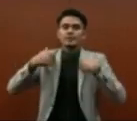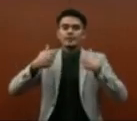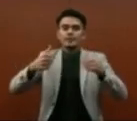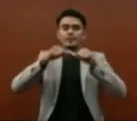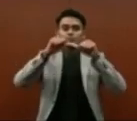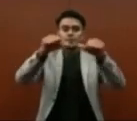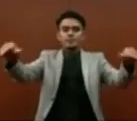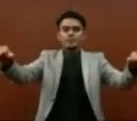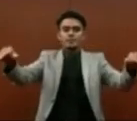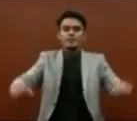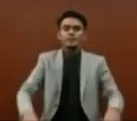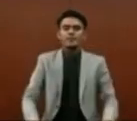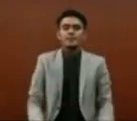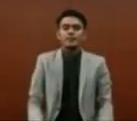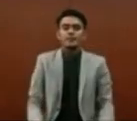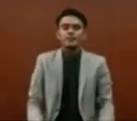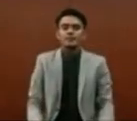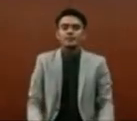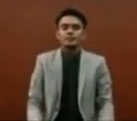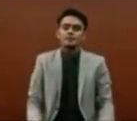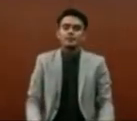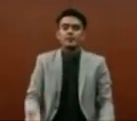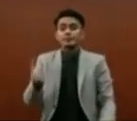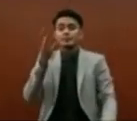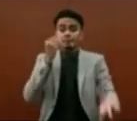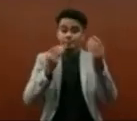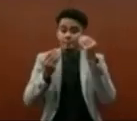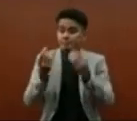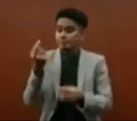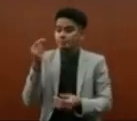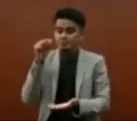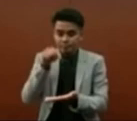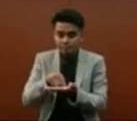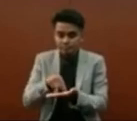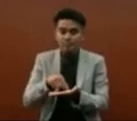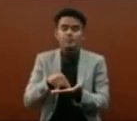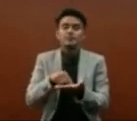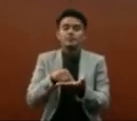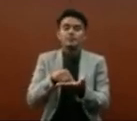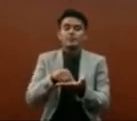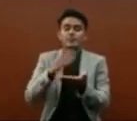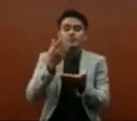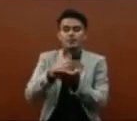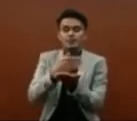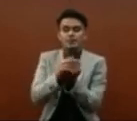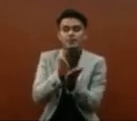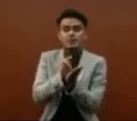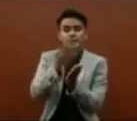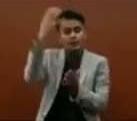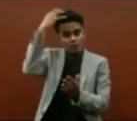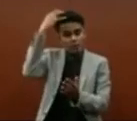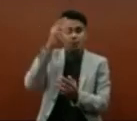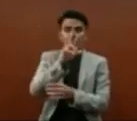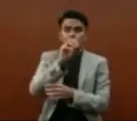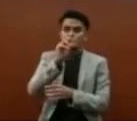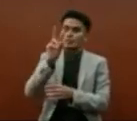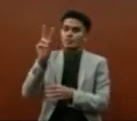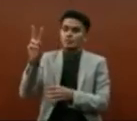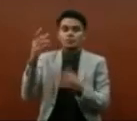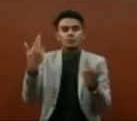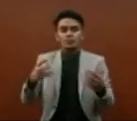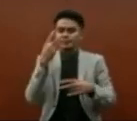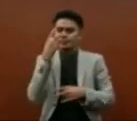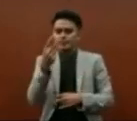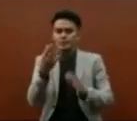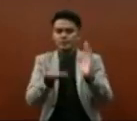awak Hai barangkali mengambil dari hikmah tersebut belanjawan Selangor Tahun 2022 telah menyaksikan peningkatan